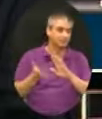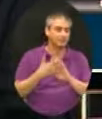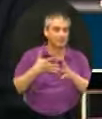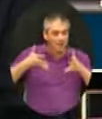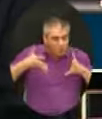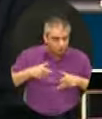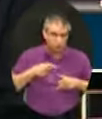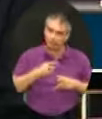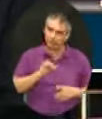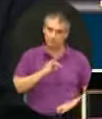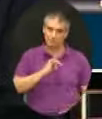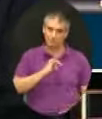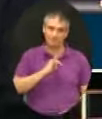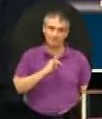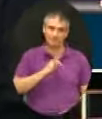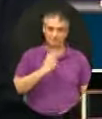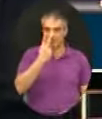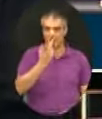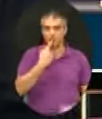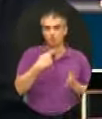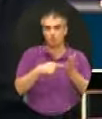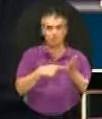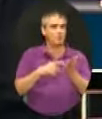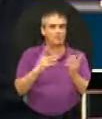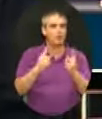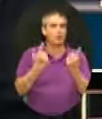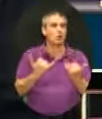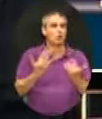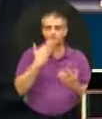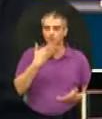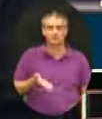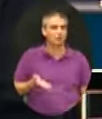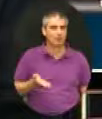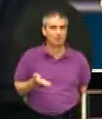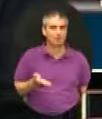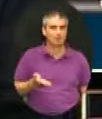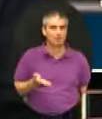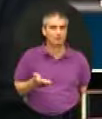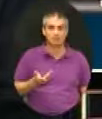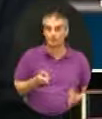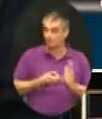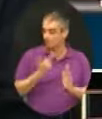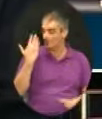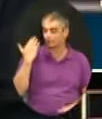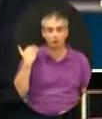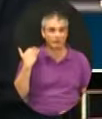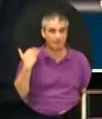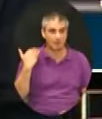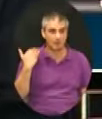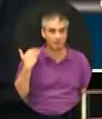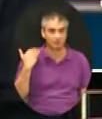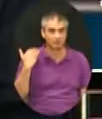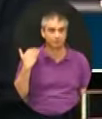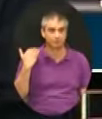ההשקעה, זה מעניין לראות למשל מה קורה בארץ. פעם שעברה